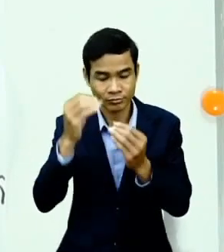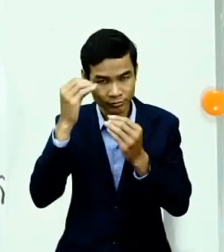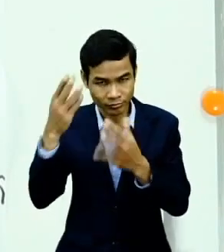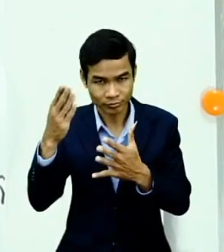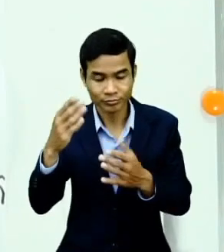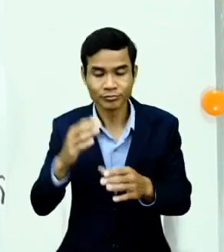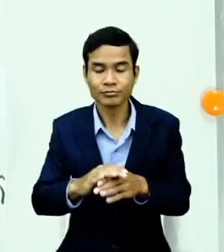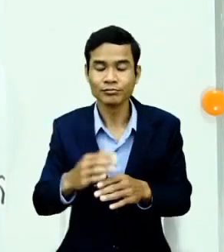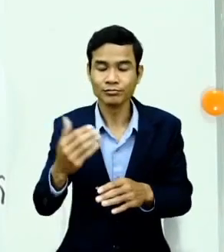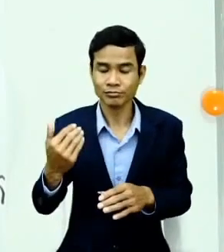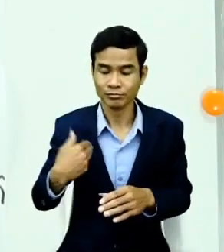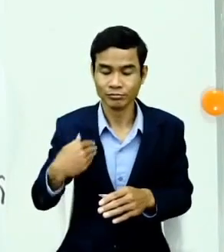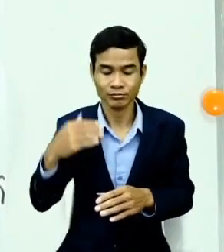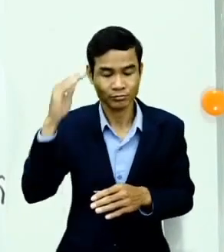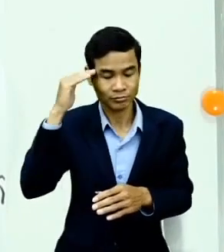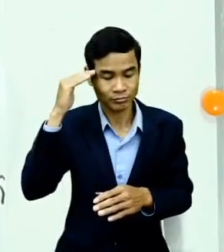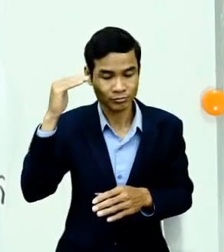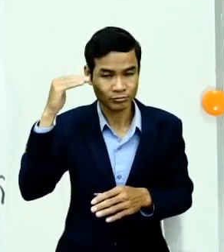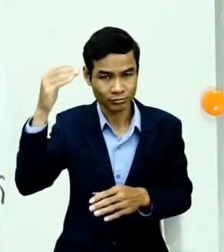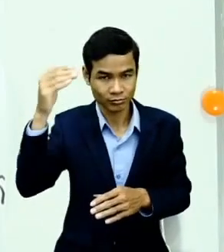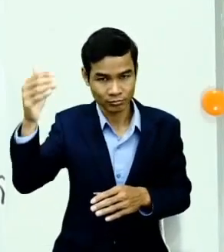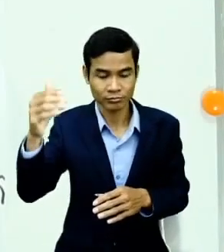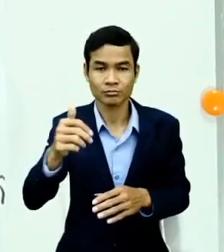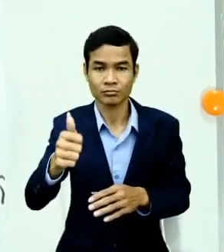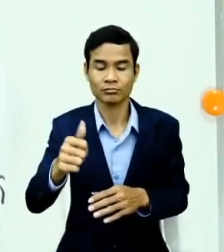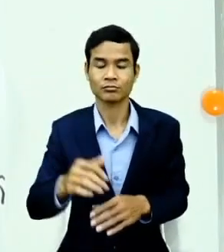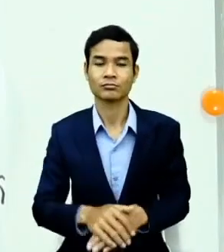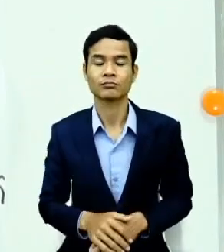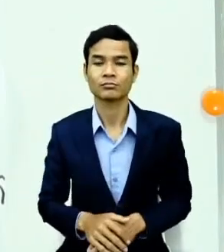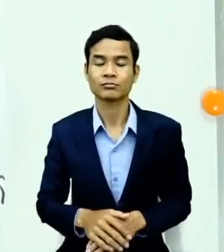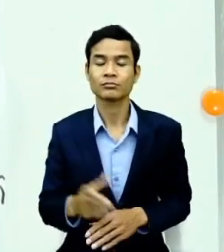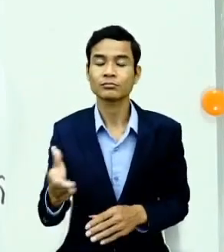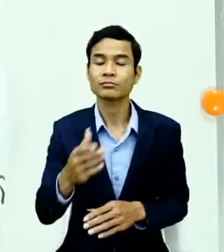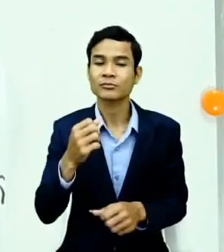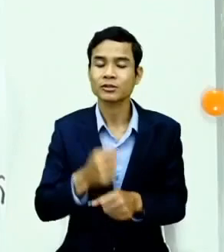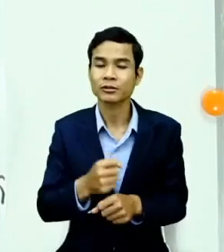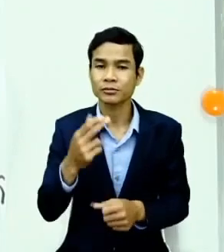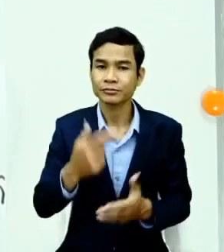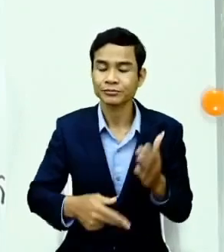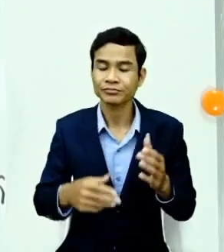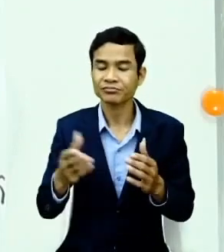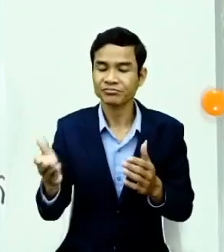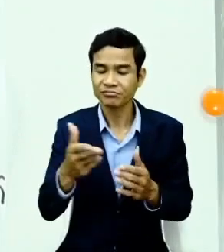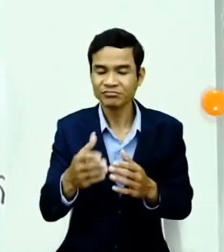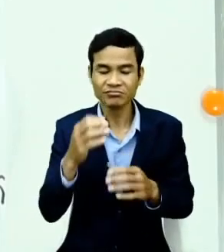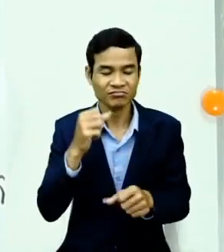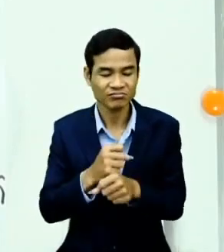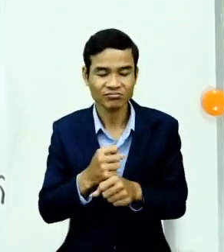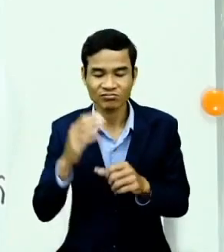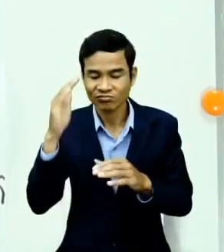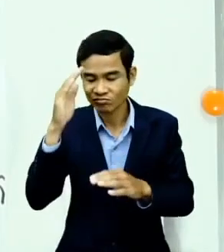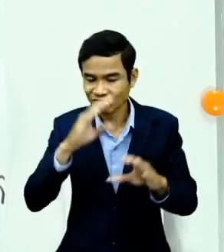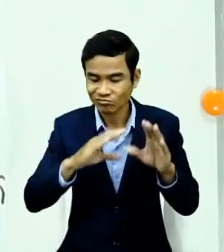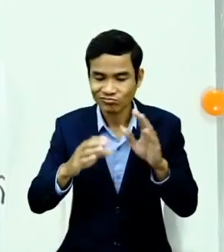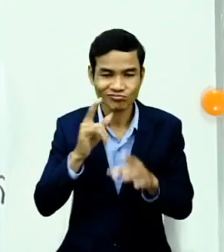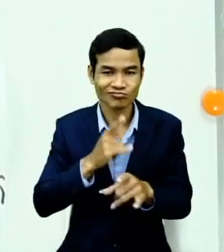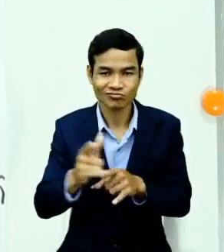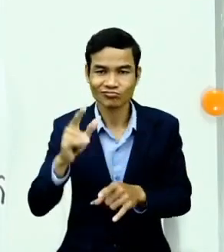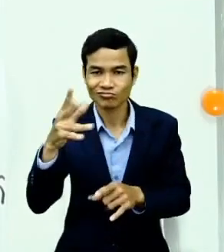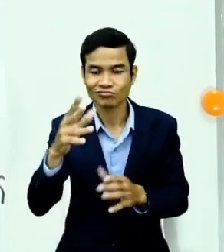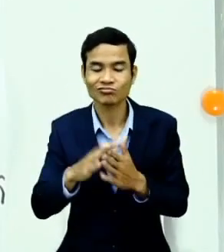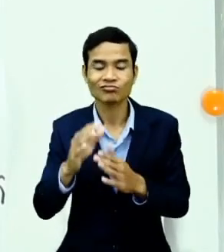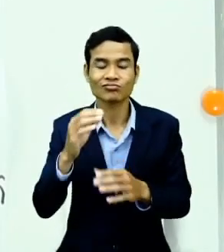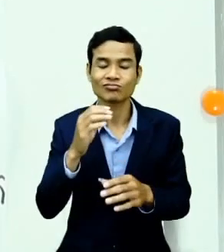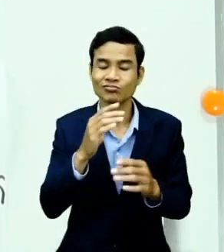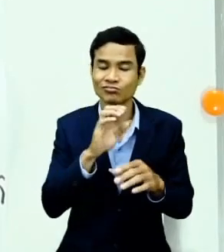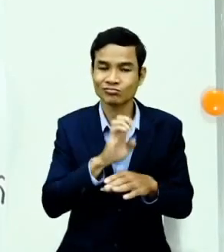bấy miến ạ ná cột lọ cha thưa vậy nếu mình mẹ ta thưa cá rốt xì tế cha tôi này tì đang phê